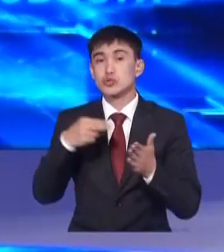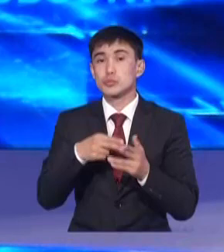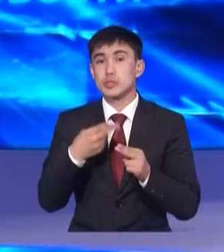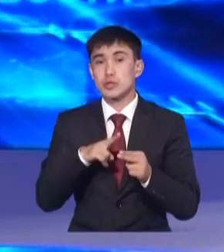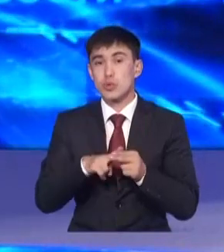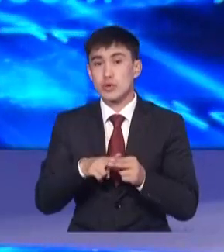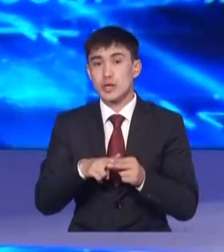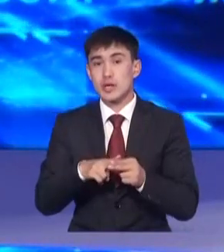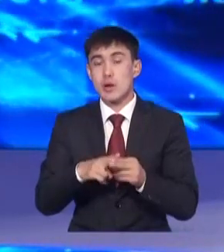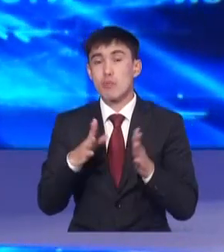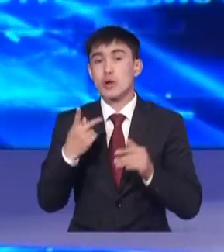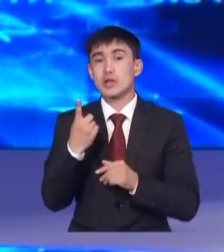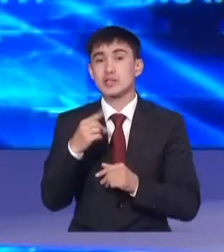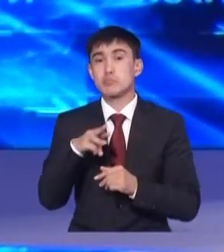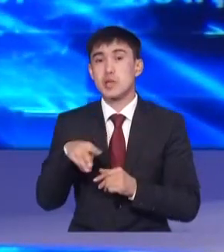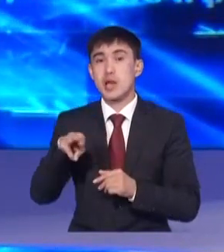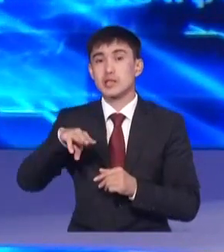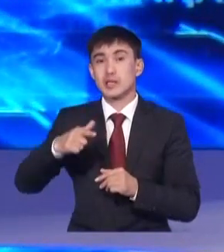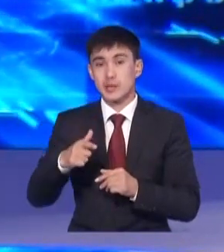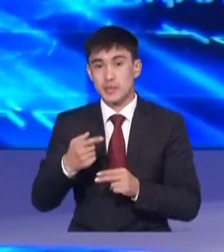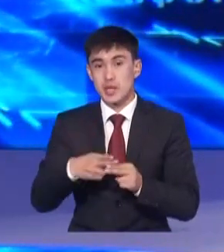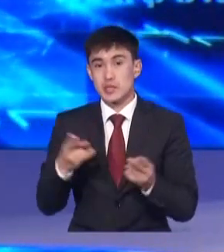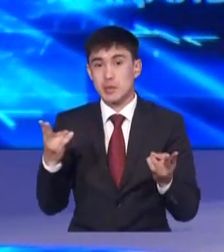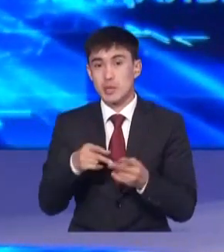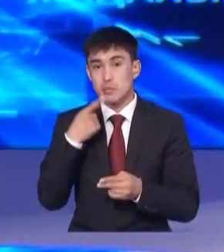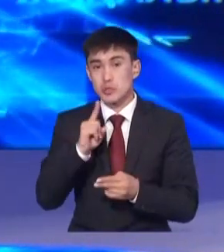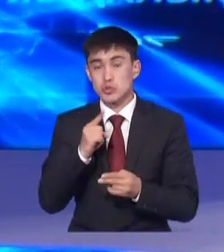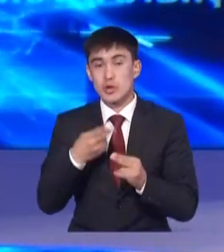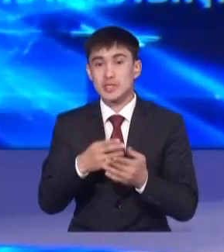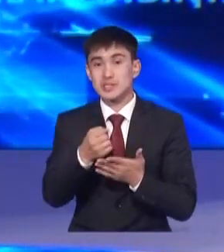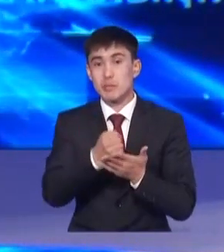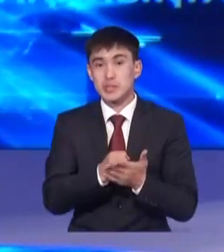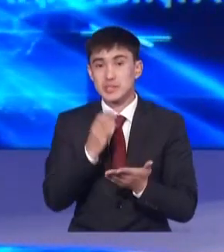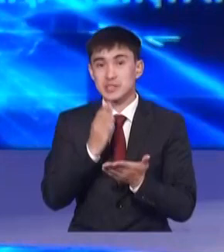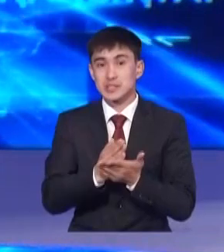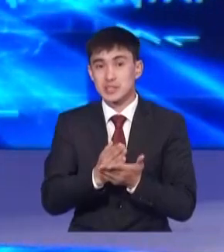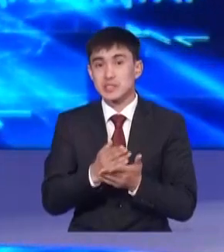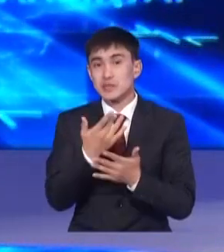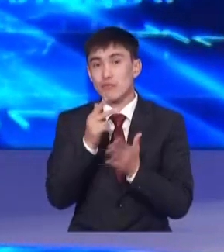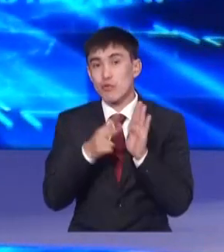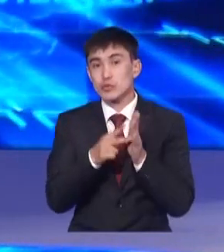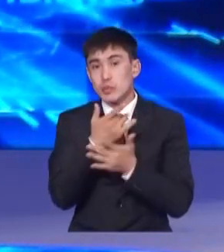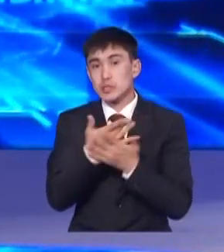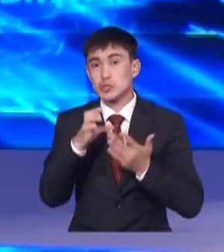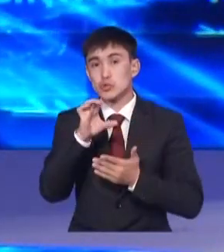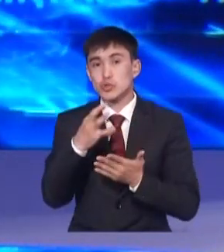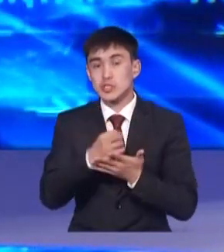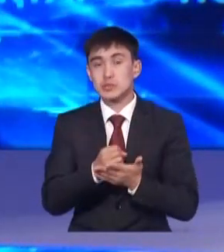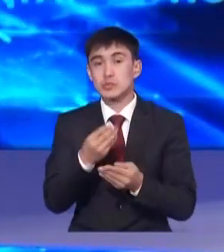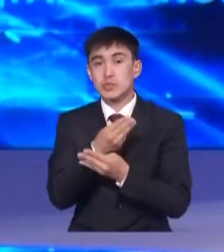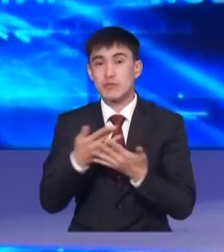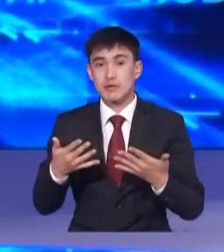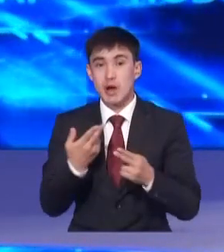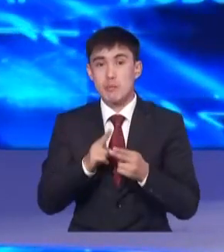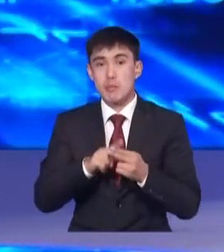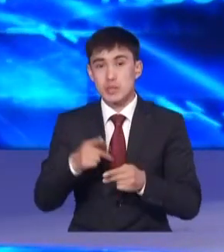стоимость которого составляет более 1 миллиарда тенге. Необходимо отметить, что этот запас включает в себя 8 различных социально